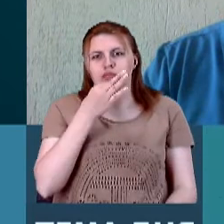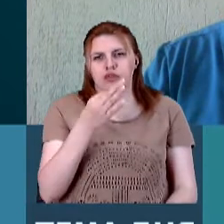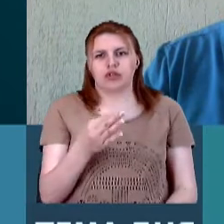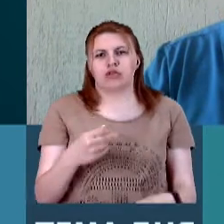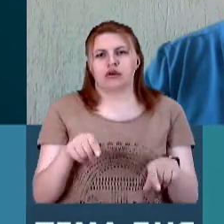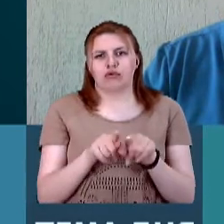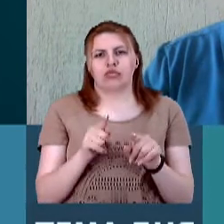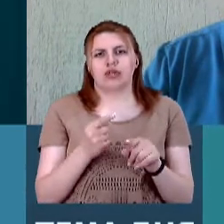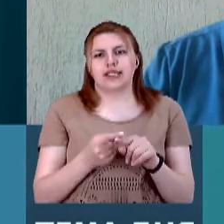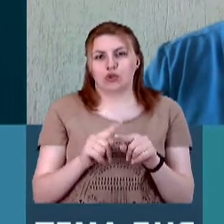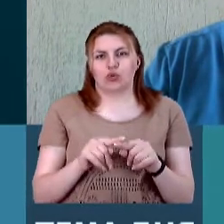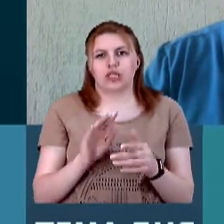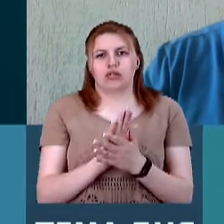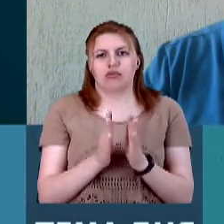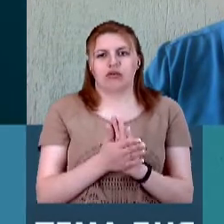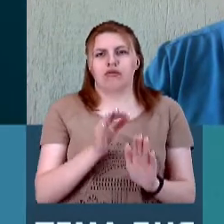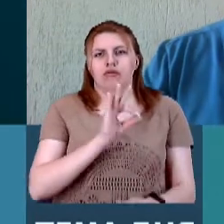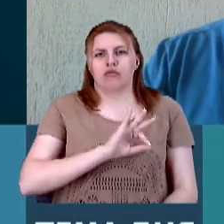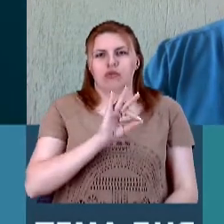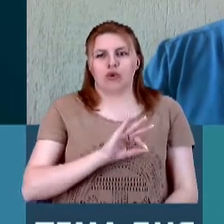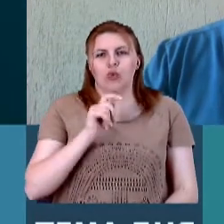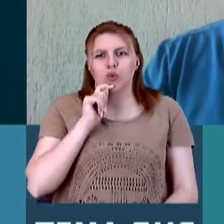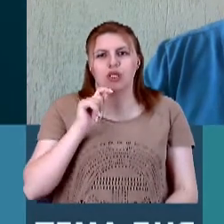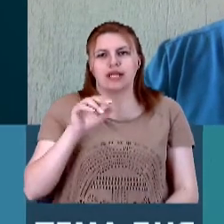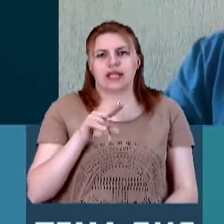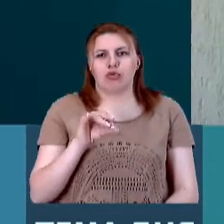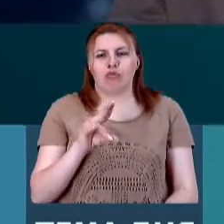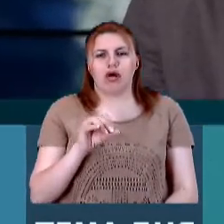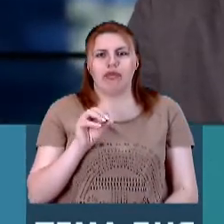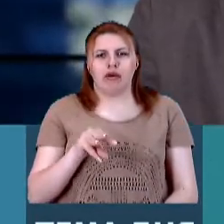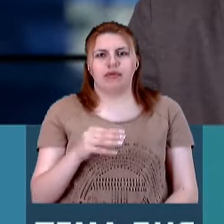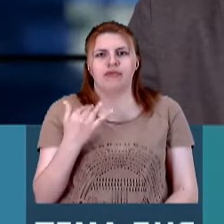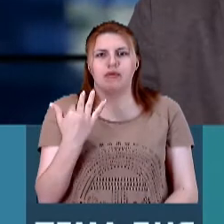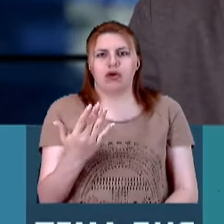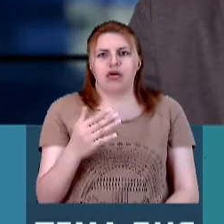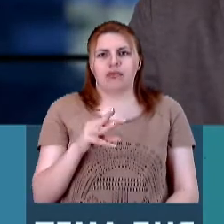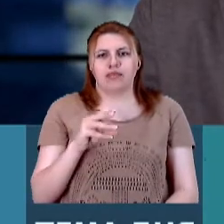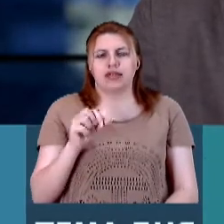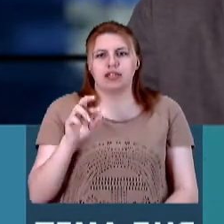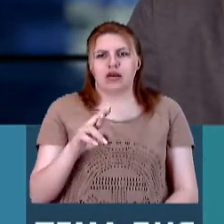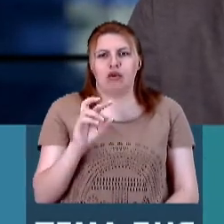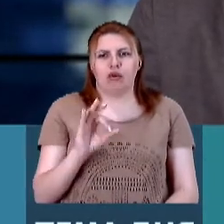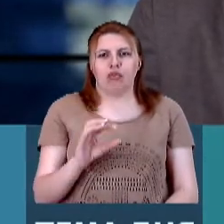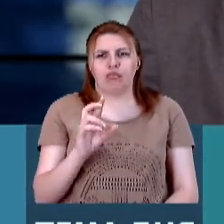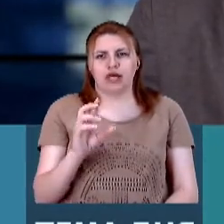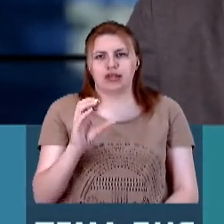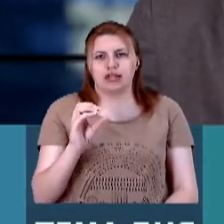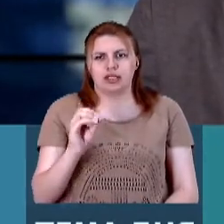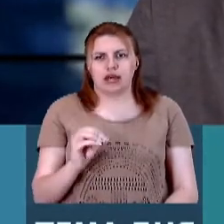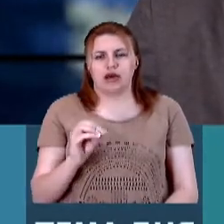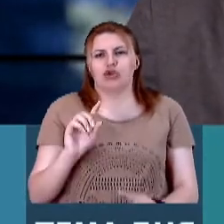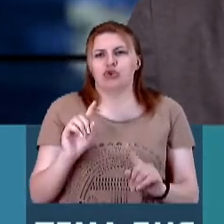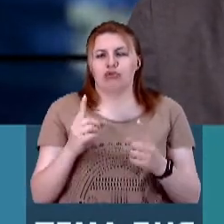ситуацію використовувати вже українським дипломатам. І вимагати, власне, від місії ОБСЄ пояснень, чому ніхто не реагує